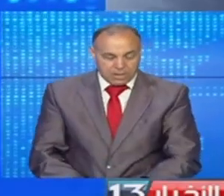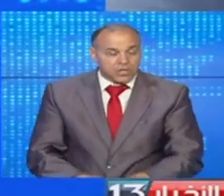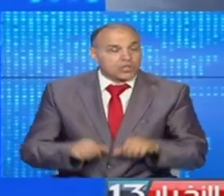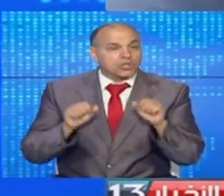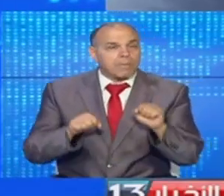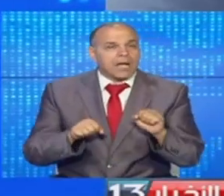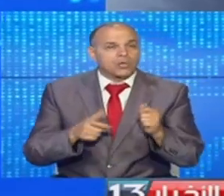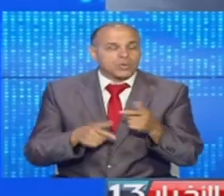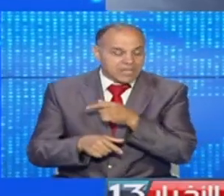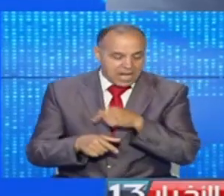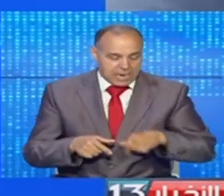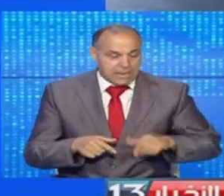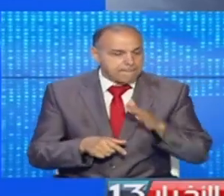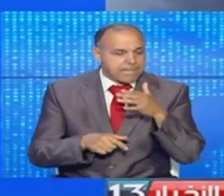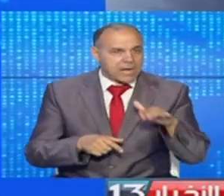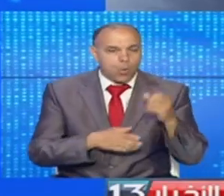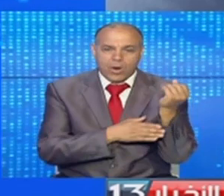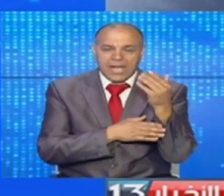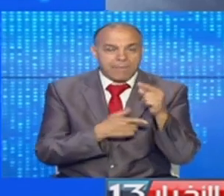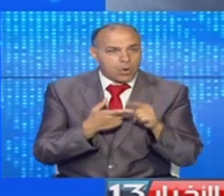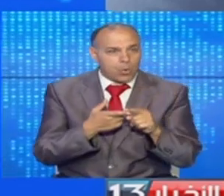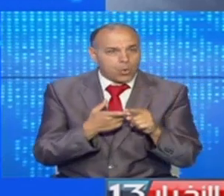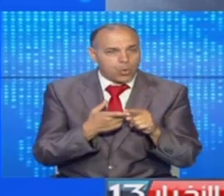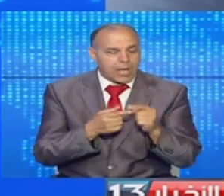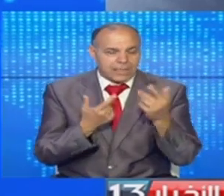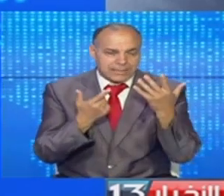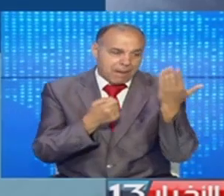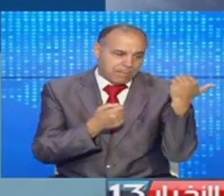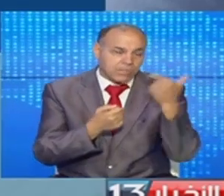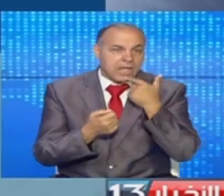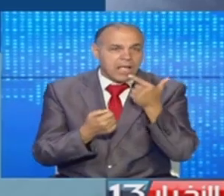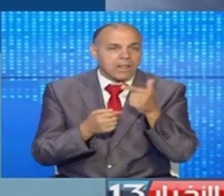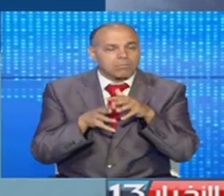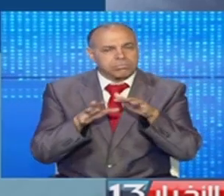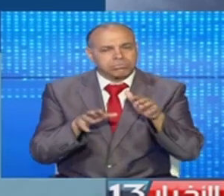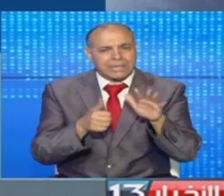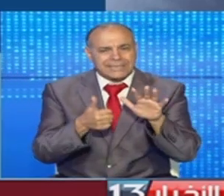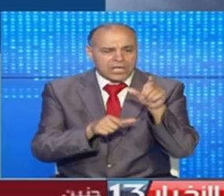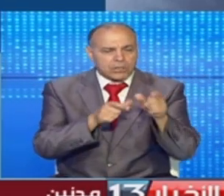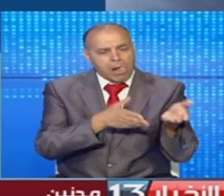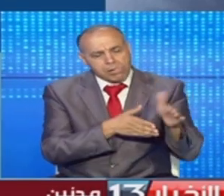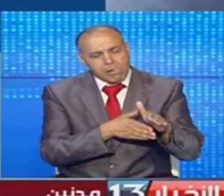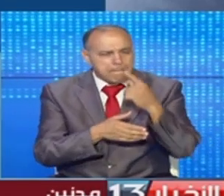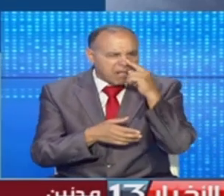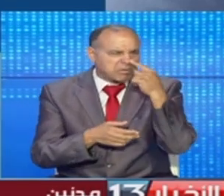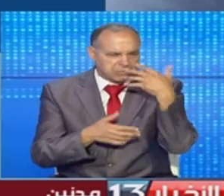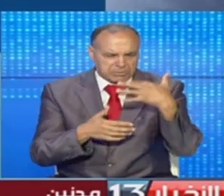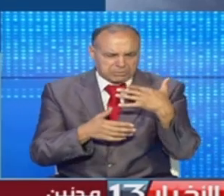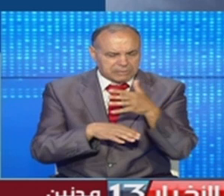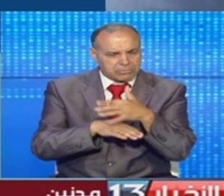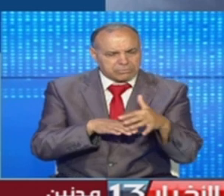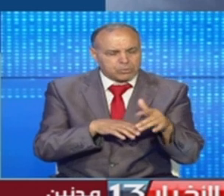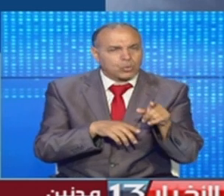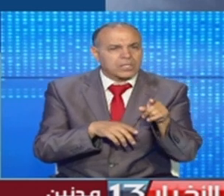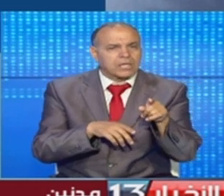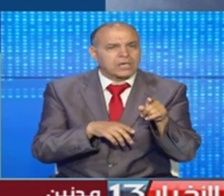تمكنت وحدات الحرس البحري والحماية المدنية طيلة أسبوع من انتشال 6 جثث متعفنة من سواحل